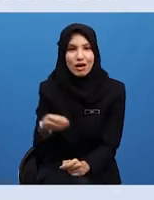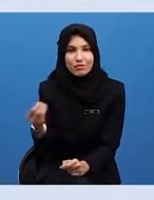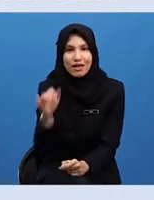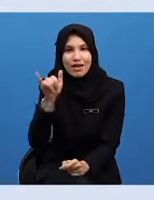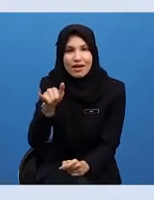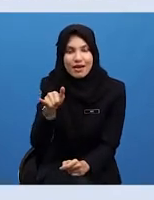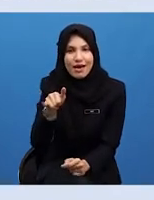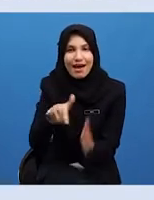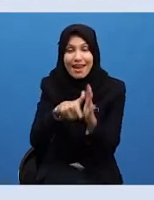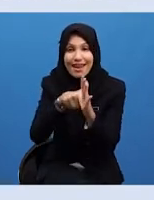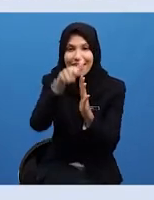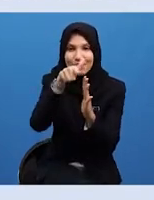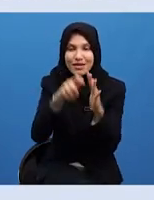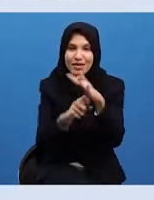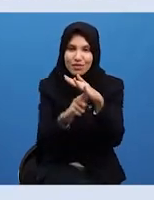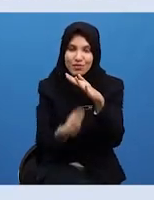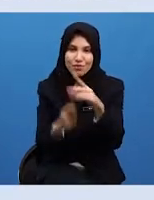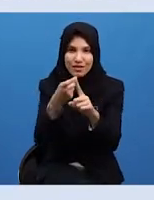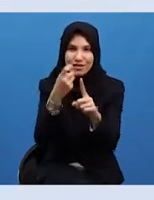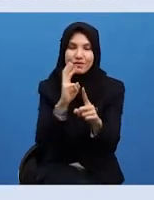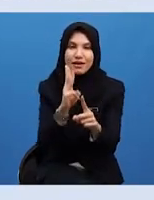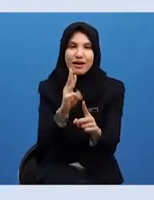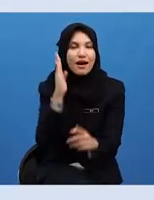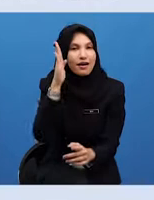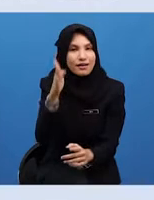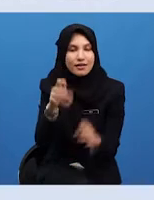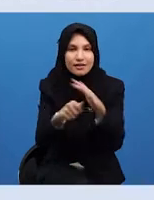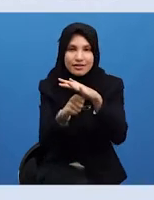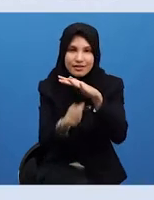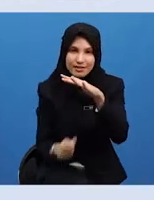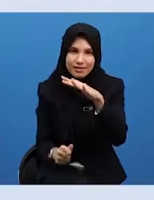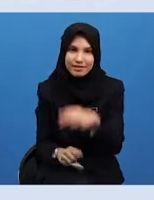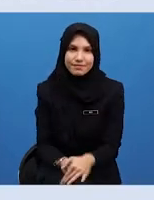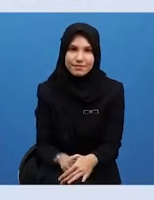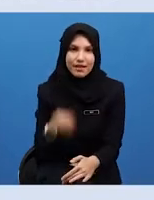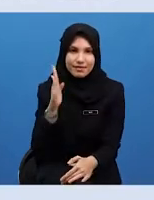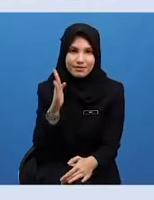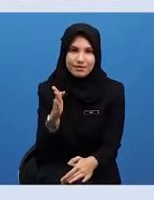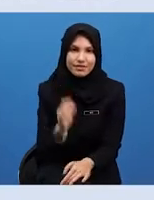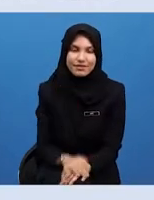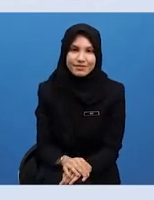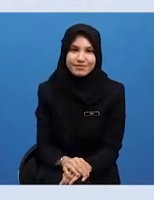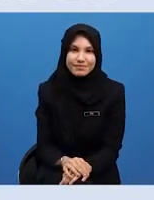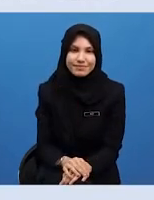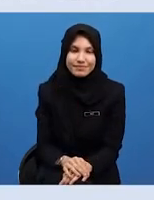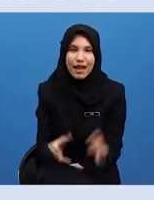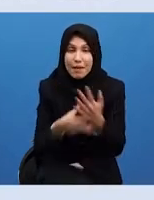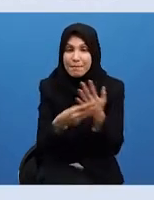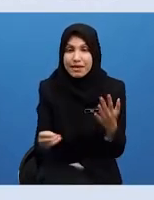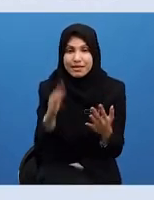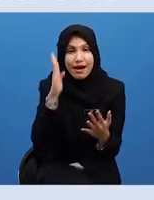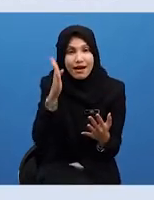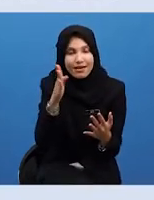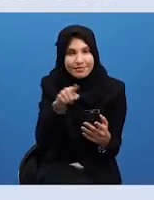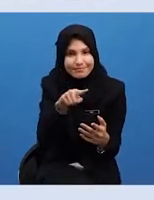objek yang lebih tumpat daripada air akan tenggelam. Seterusnya, minyak